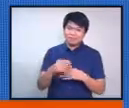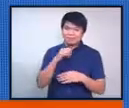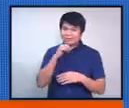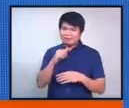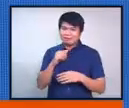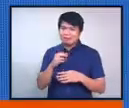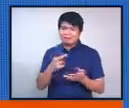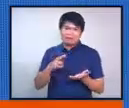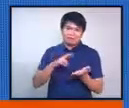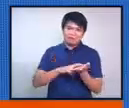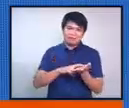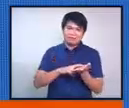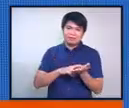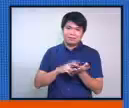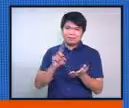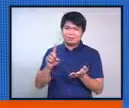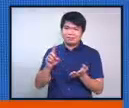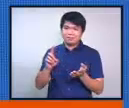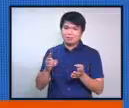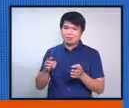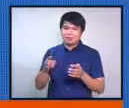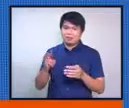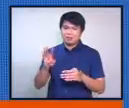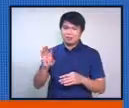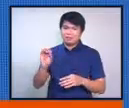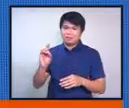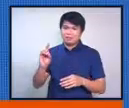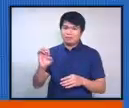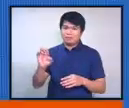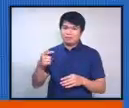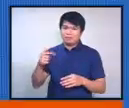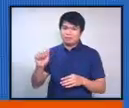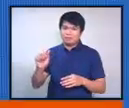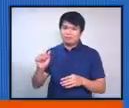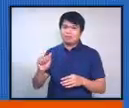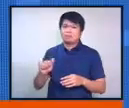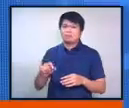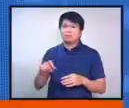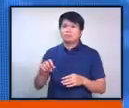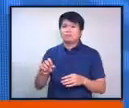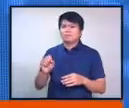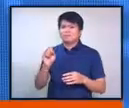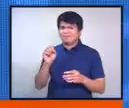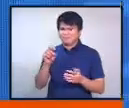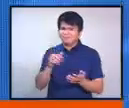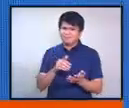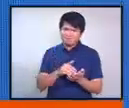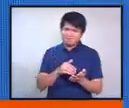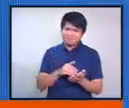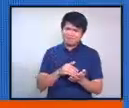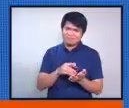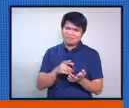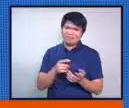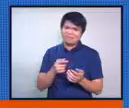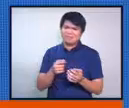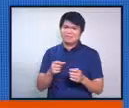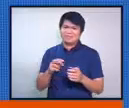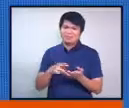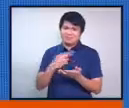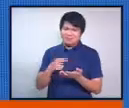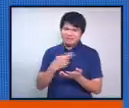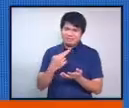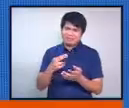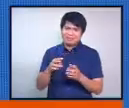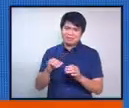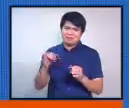nakarehistro. Sa isa sa mga bodega, nabisto ang libo-libong sako ng imported na bigas. Umaksyon si